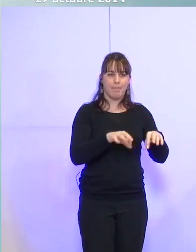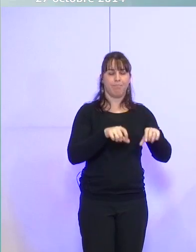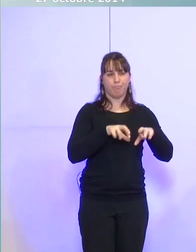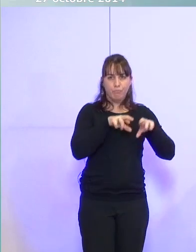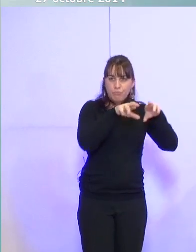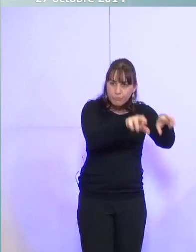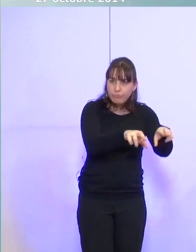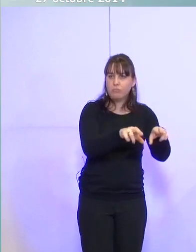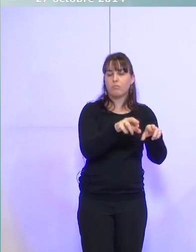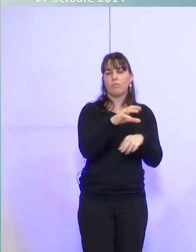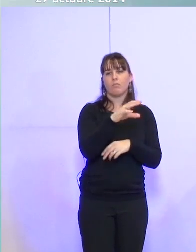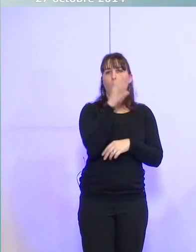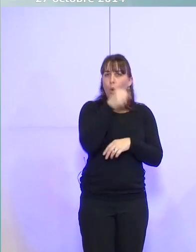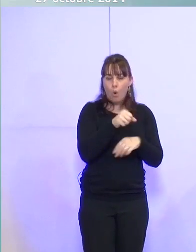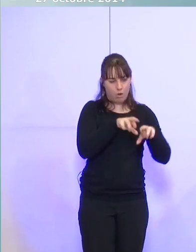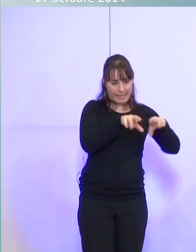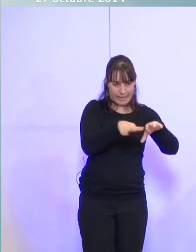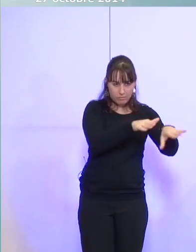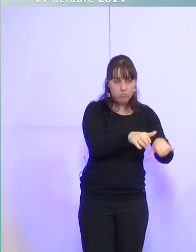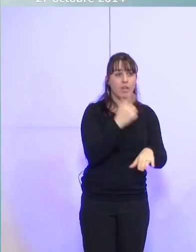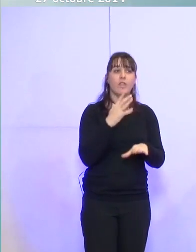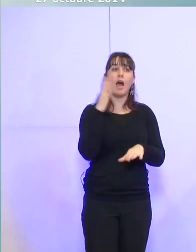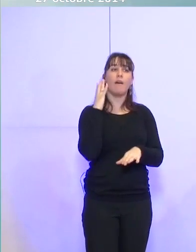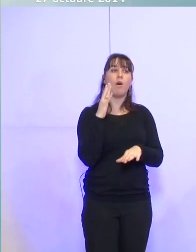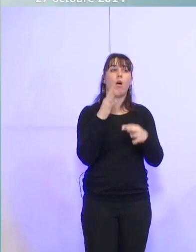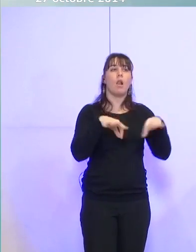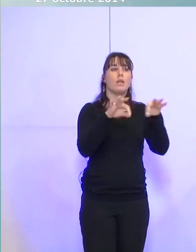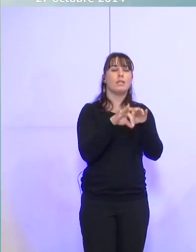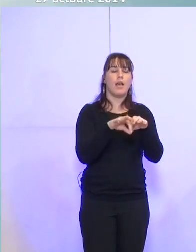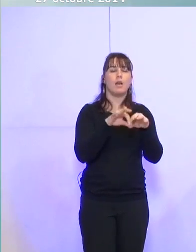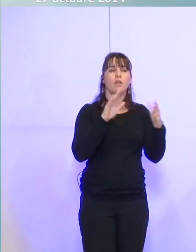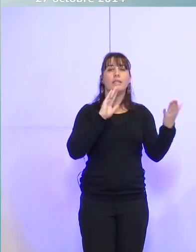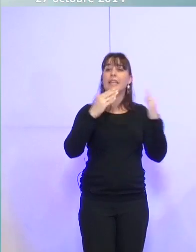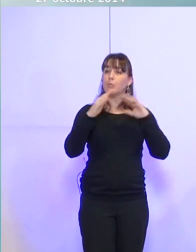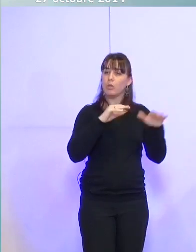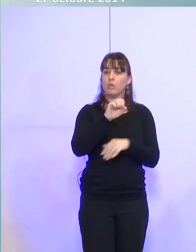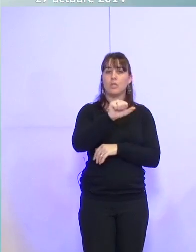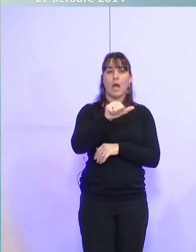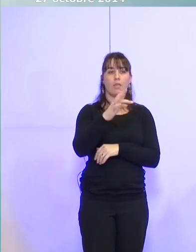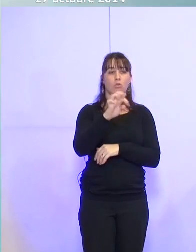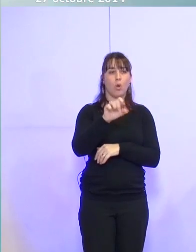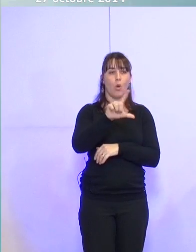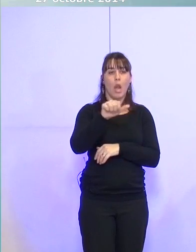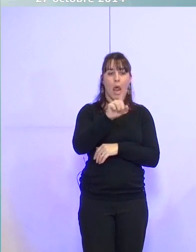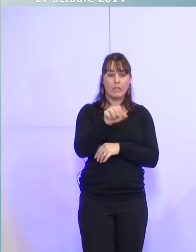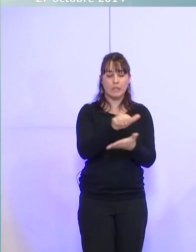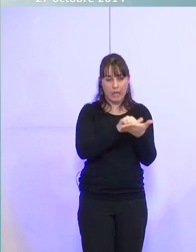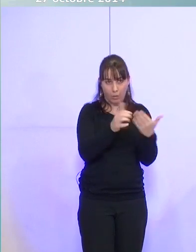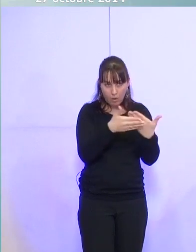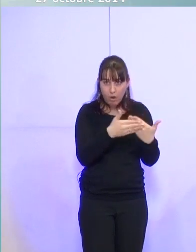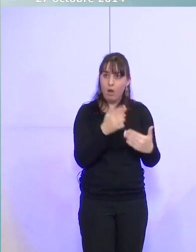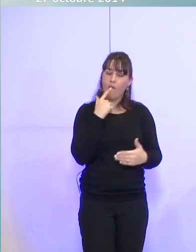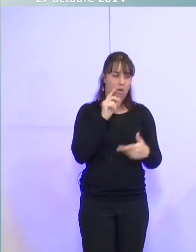Elle a considérablement repris son palais des expositions de Satolas. Ce palais est aujourd'hui desservi par un tramway.